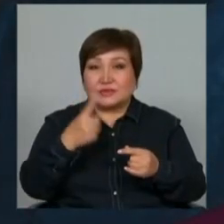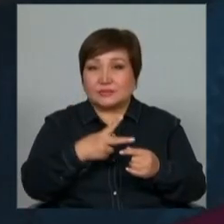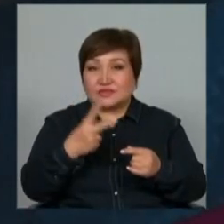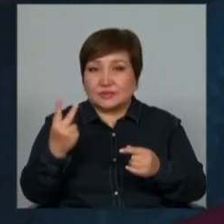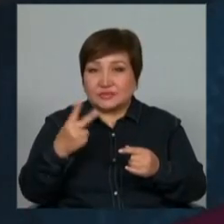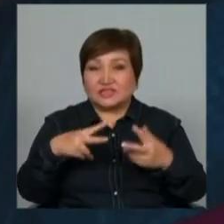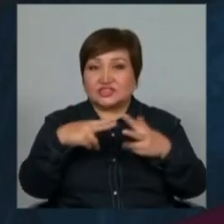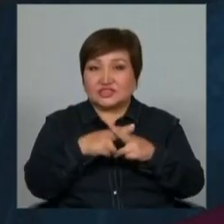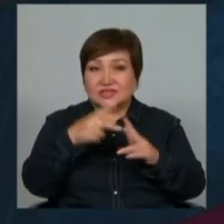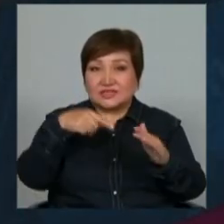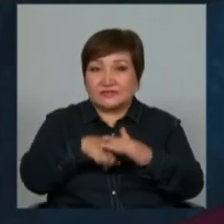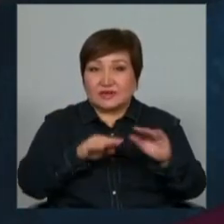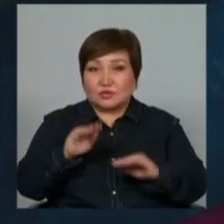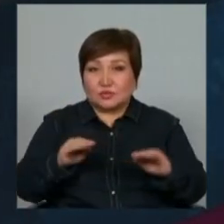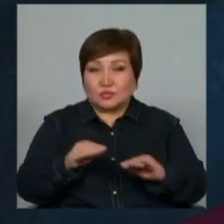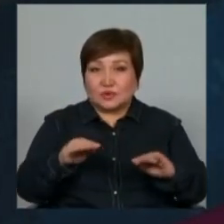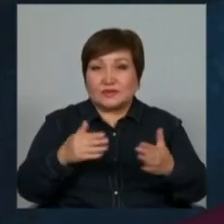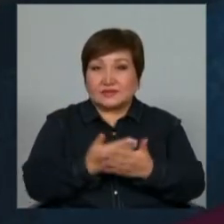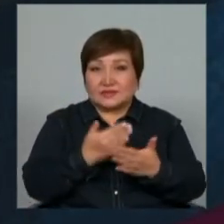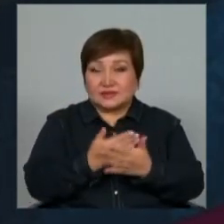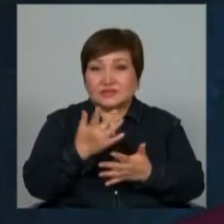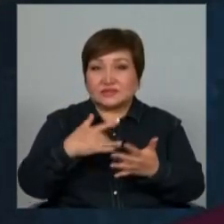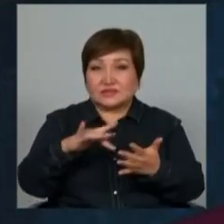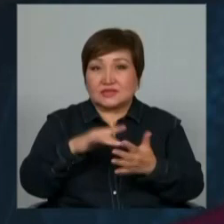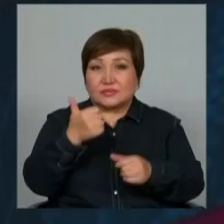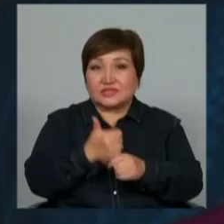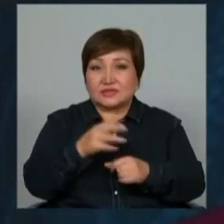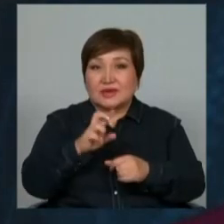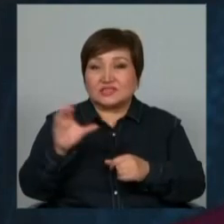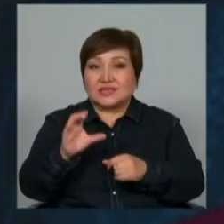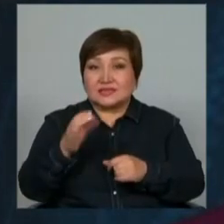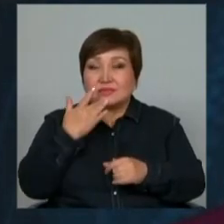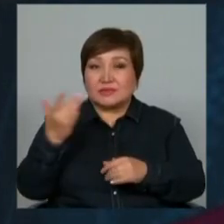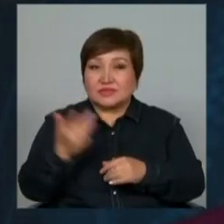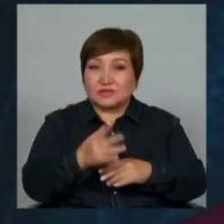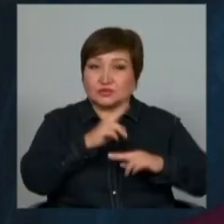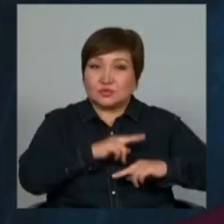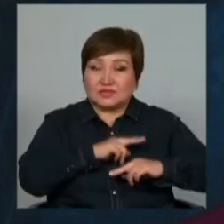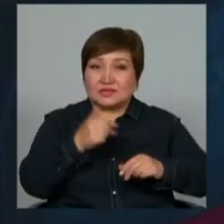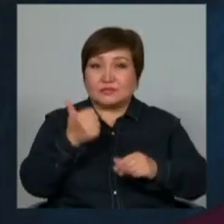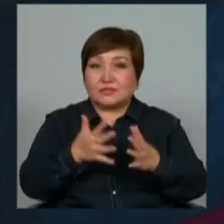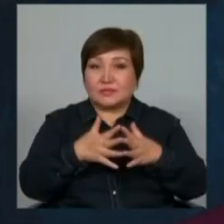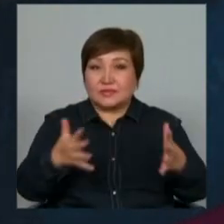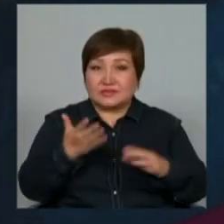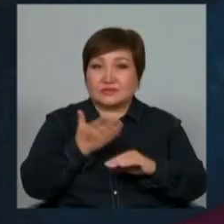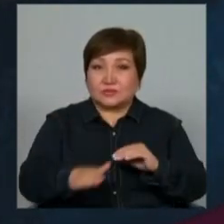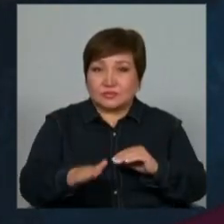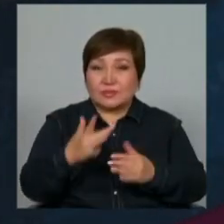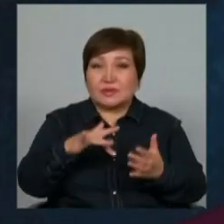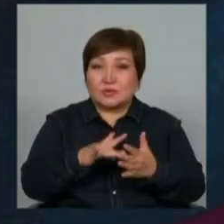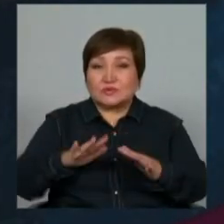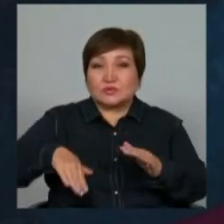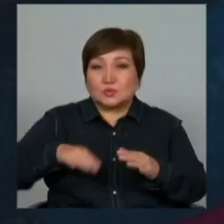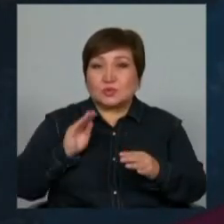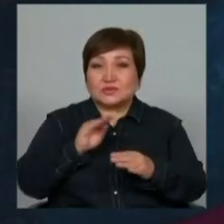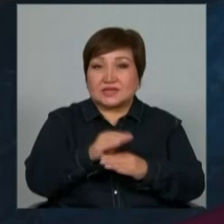инфрақұрылымды дамыту атты онлайн таныстырылымда шаһар басшысы Бақытжан Сағынтаев мәлімдеді. Жұмыстардың басым бөлігі мегаполиске кейіннен қосылған